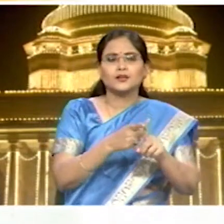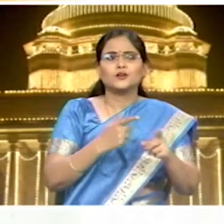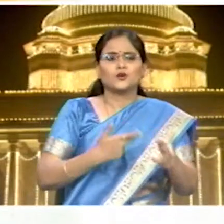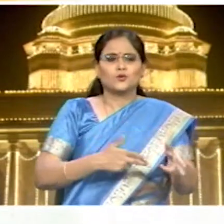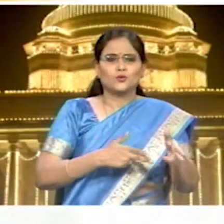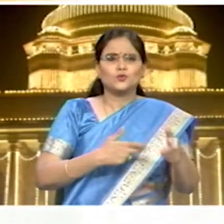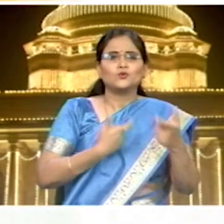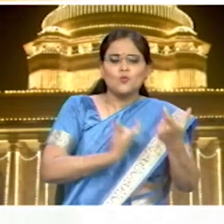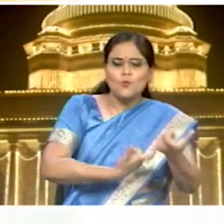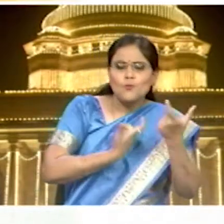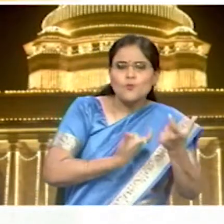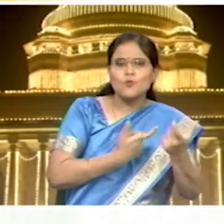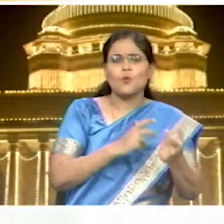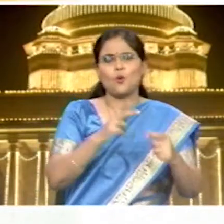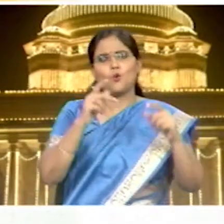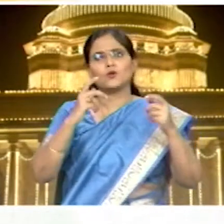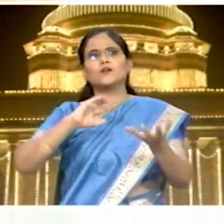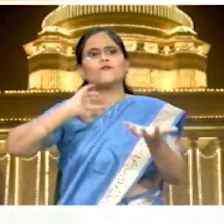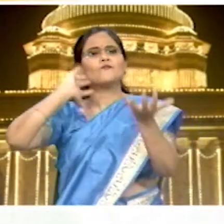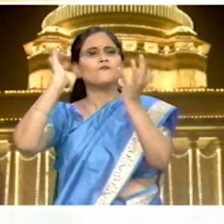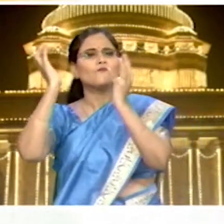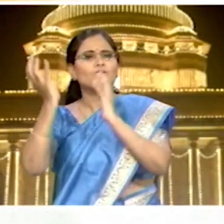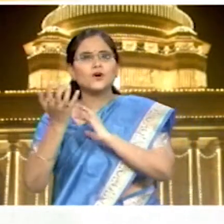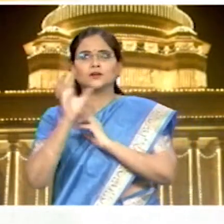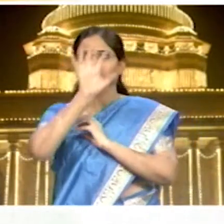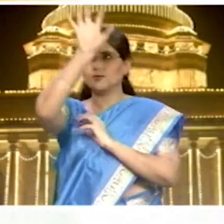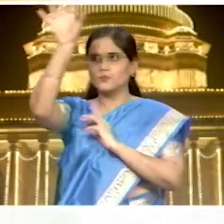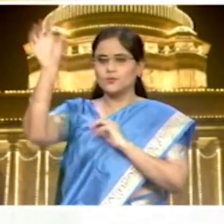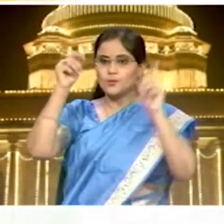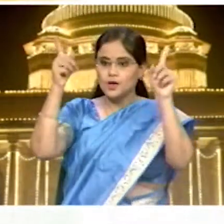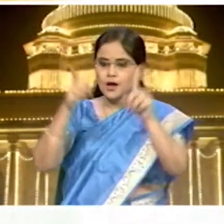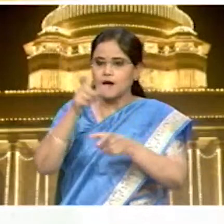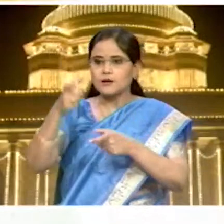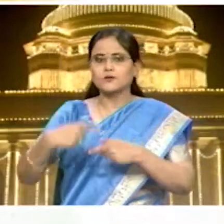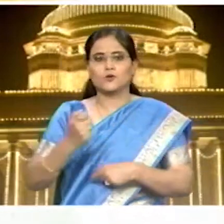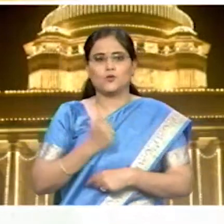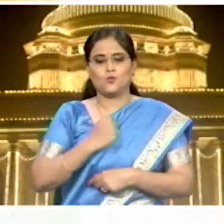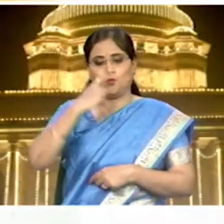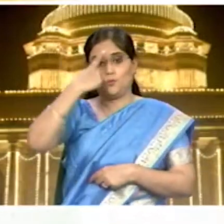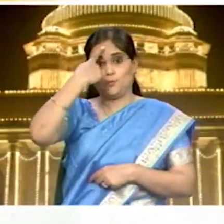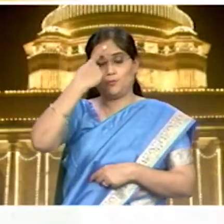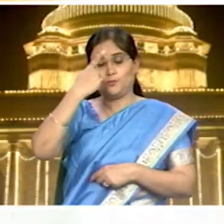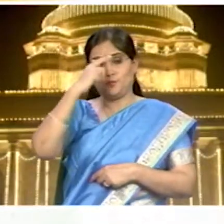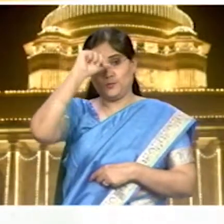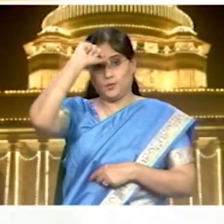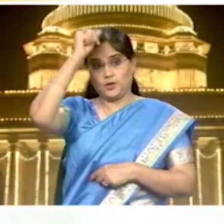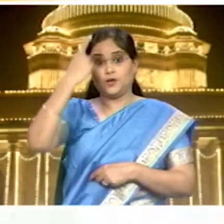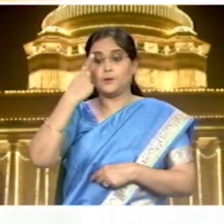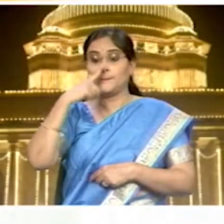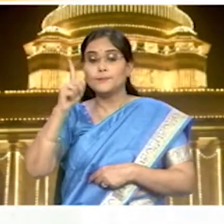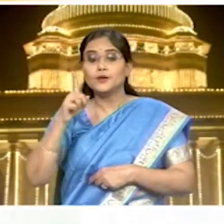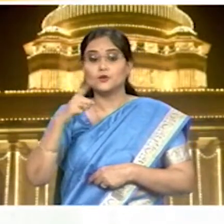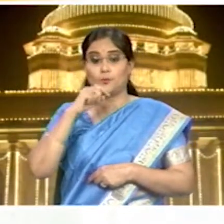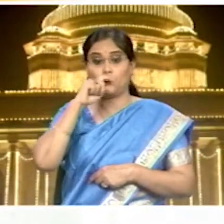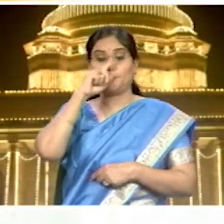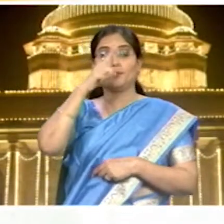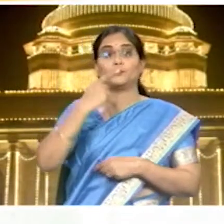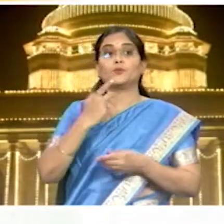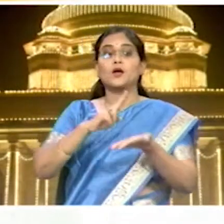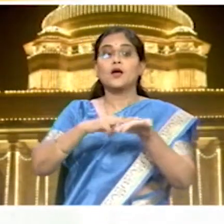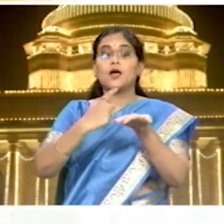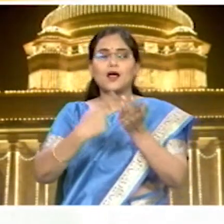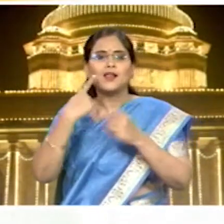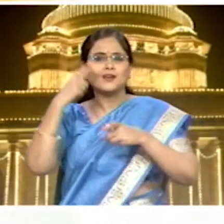स्थित भारतीय मिशनों और अपनी मातृभूमि को गौरवान्वित करने वाले प्रवासी भारतीयों को